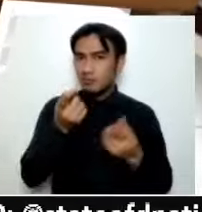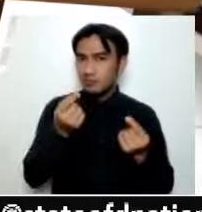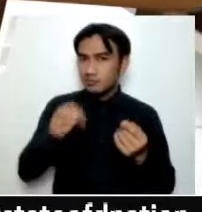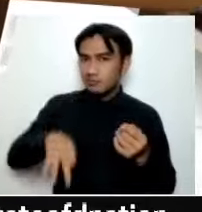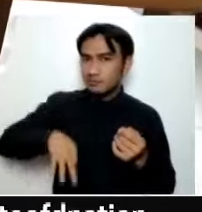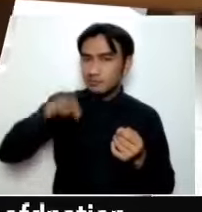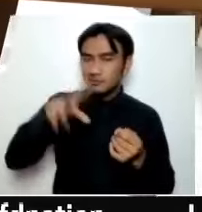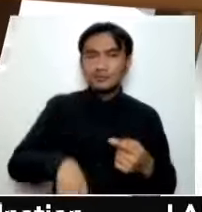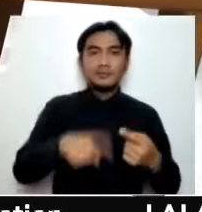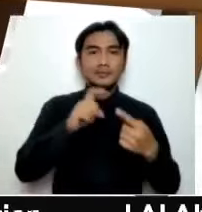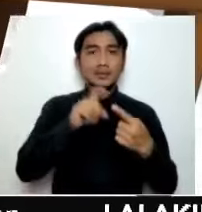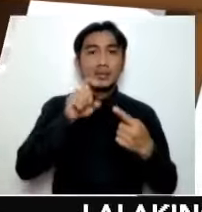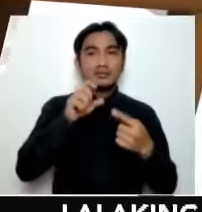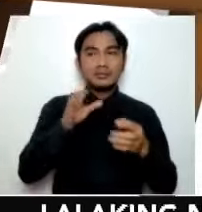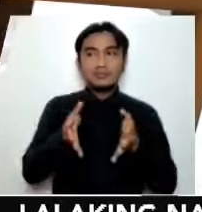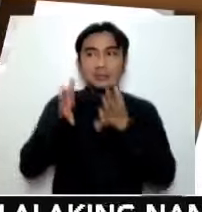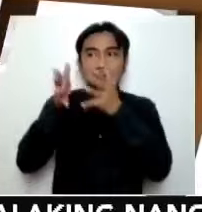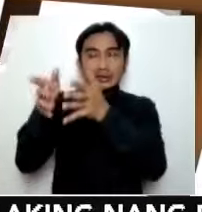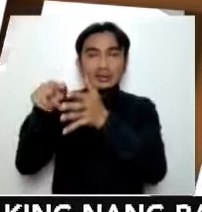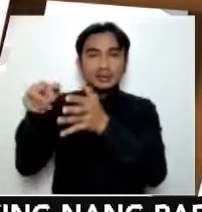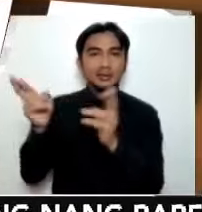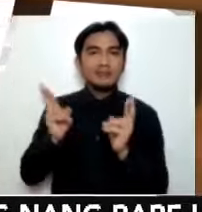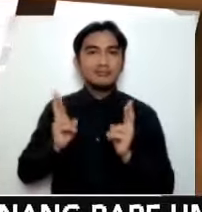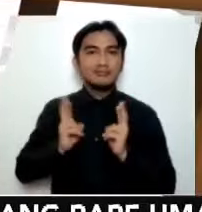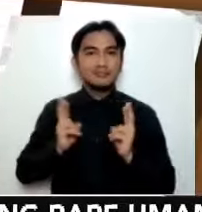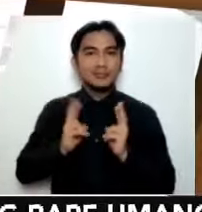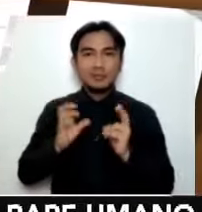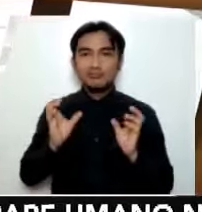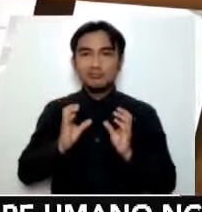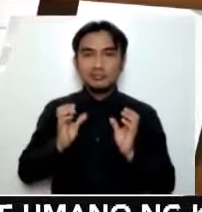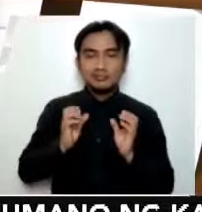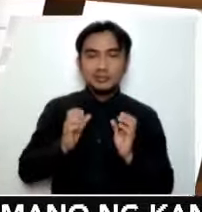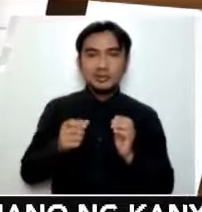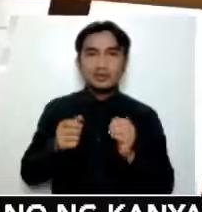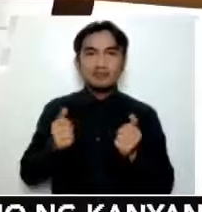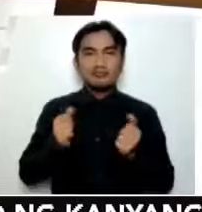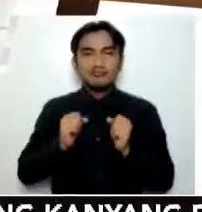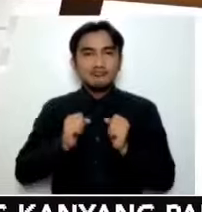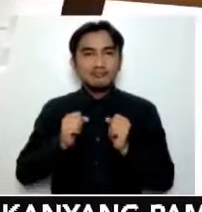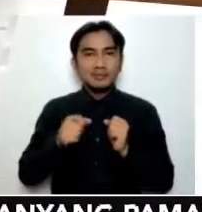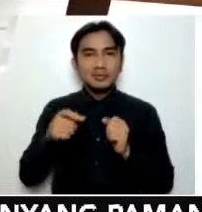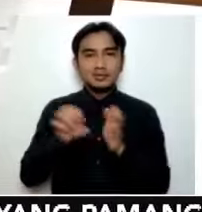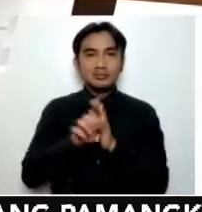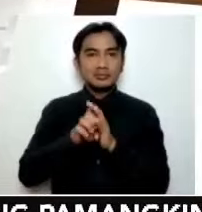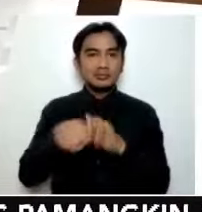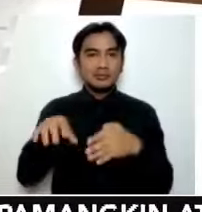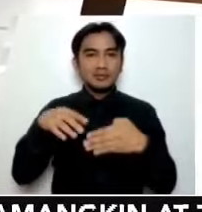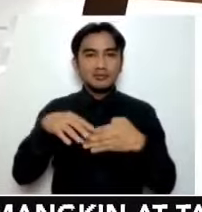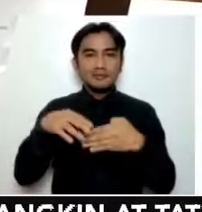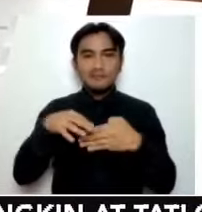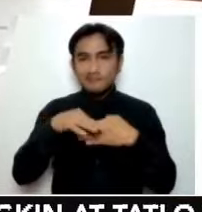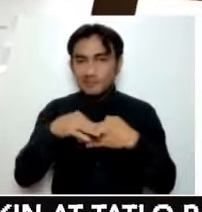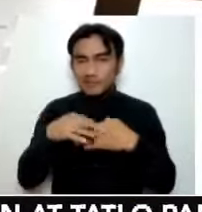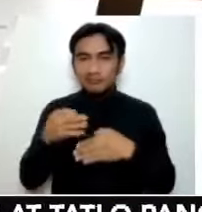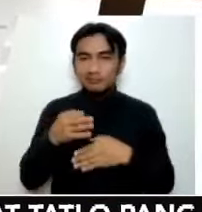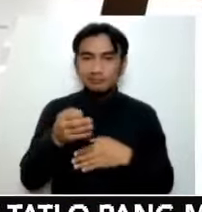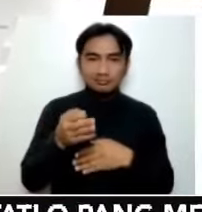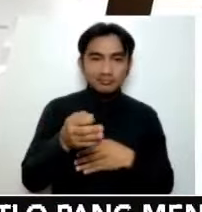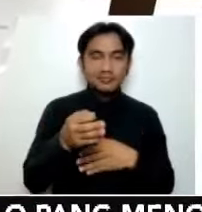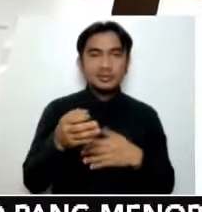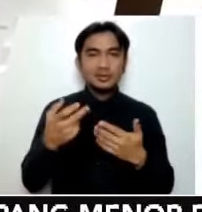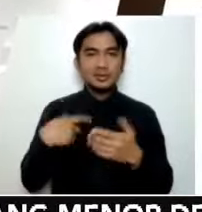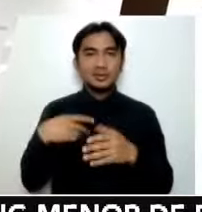ref freezer o cooler ang mga hilaw na pagkain tulad ng karne at seafood ilabas lang kung iluluto na